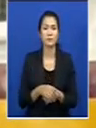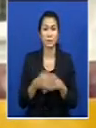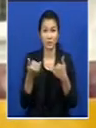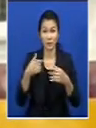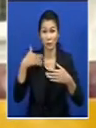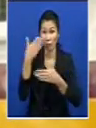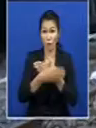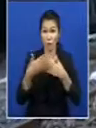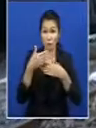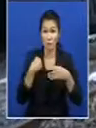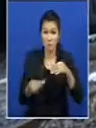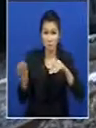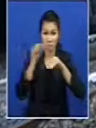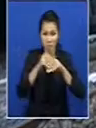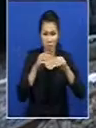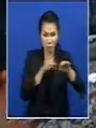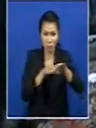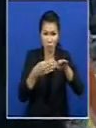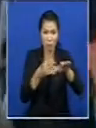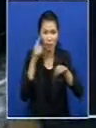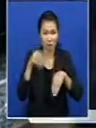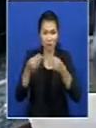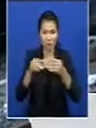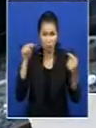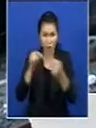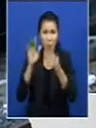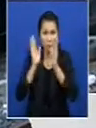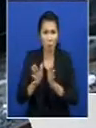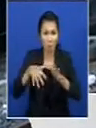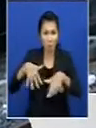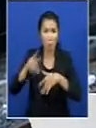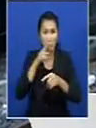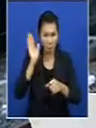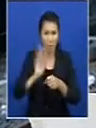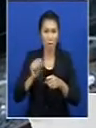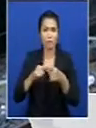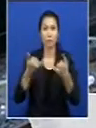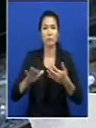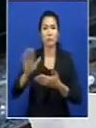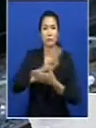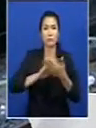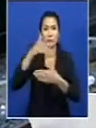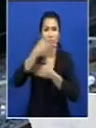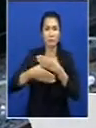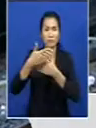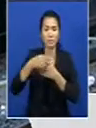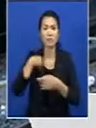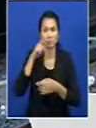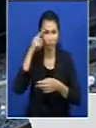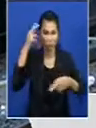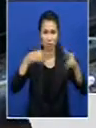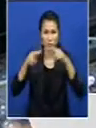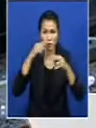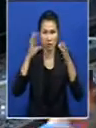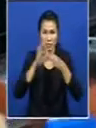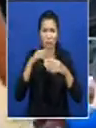พิ่มขบวนรถไฟเพื่อให้เพียงพอกับจำนวนประชาชนที่มาใช้บริการแล้วนะคะทางการรถไฟแห่งประเทศไทยก็ยังได้คุมเข้มเรื่องของม